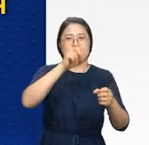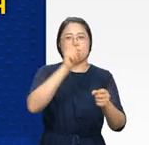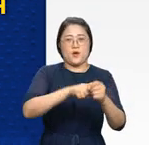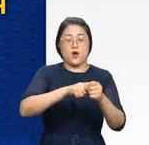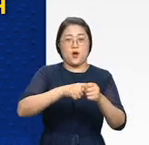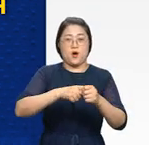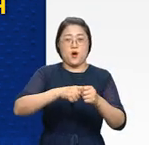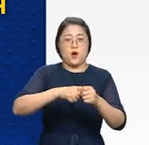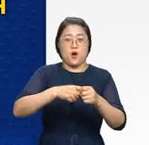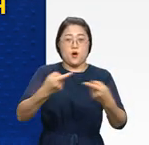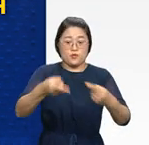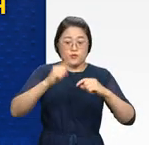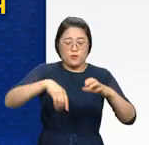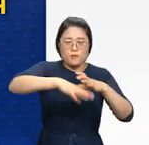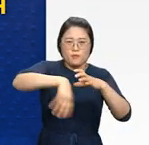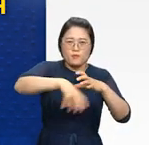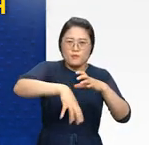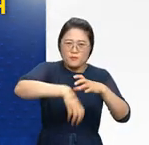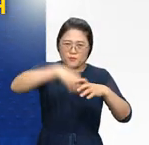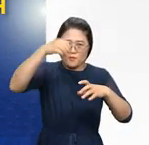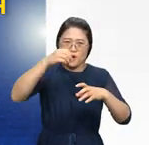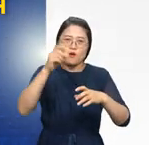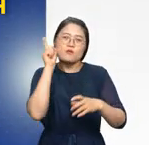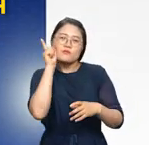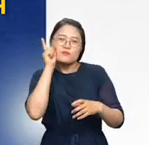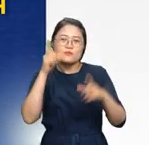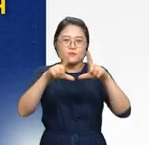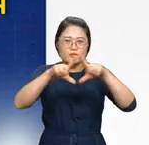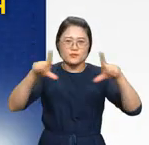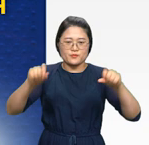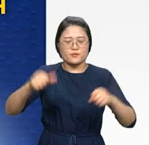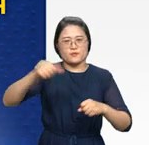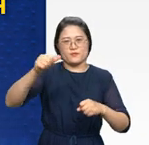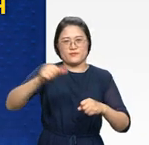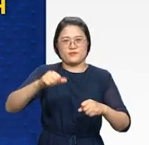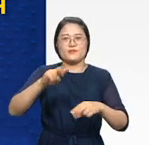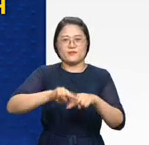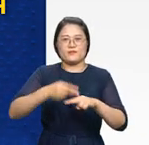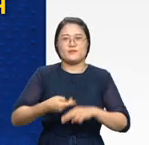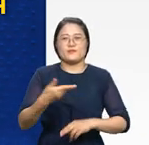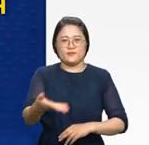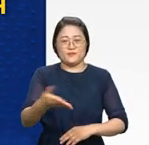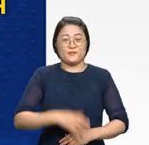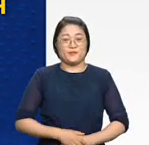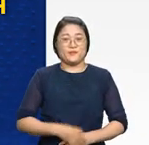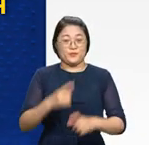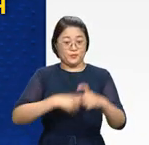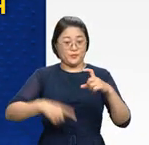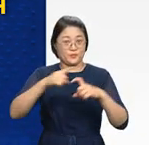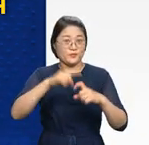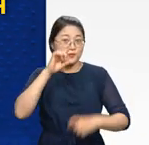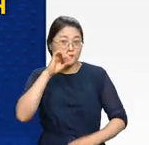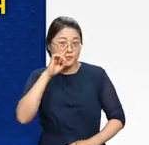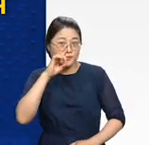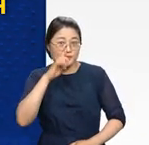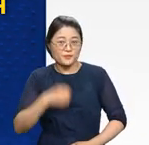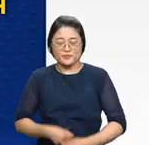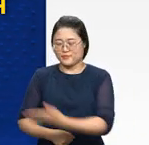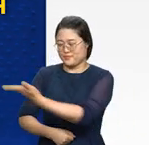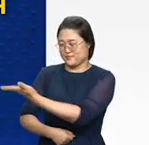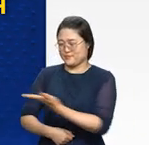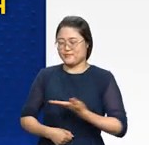중 추첨을 통해 모바일 상품권 5,000원이 상품으로 제공됩니다. 이 밖에 자세한 사항은